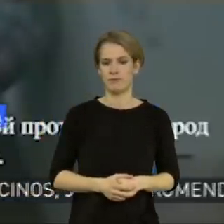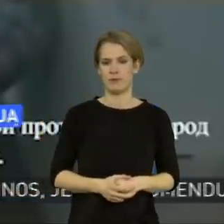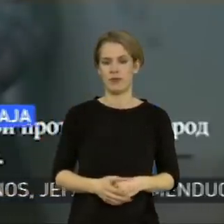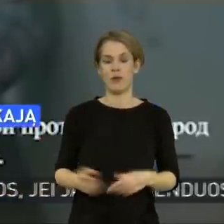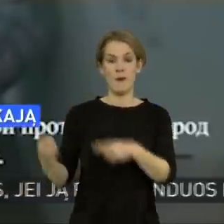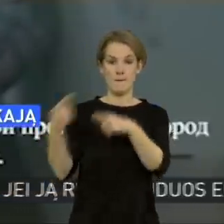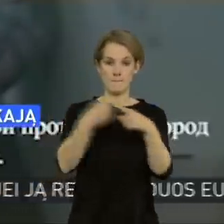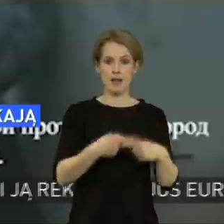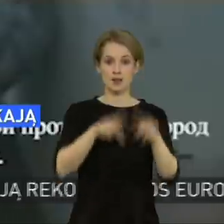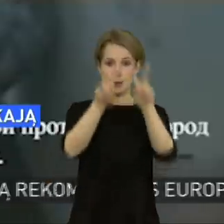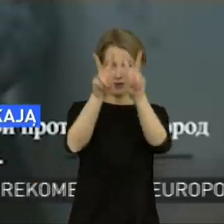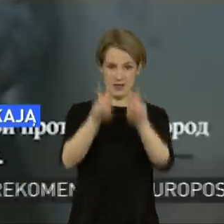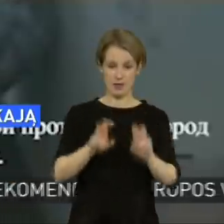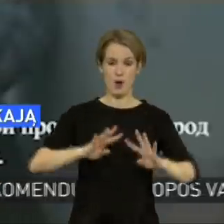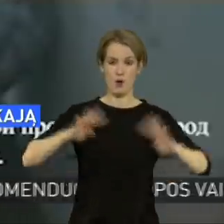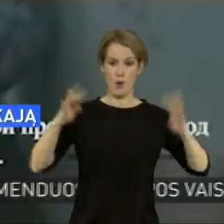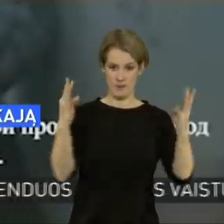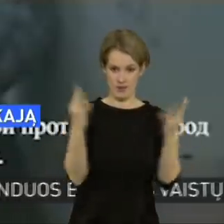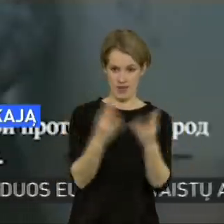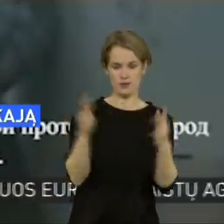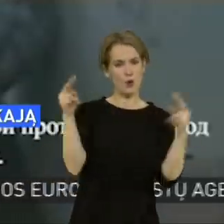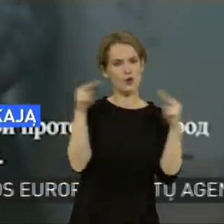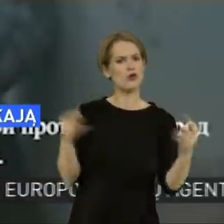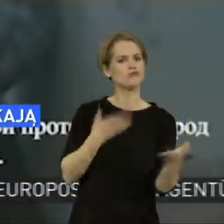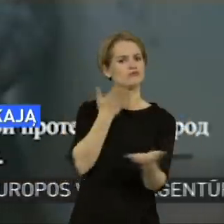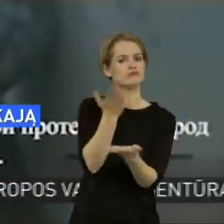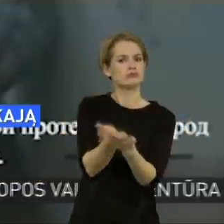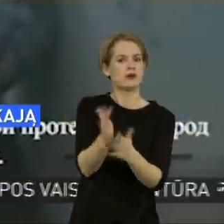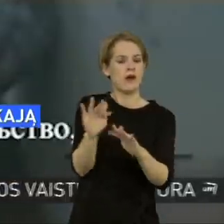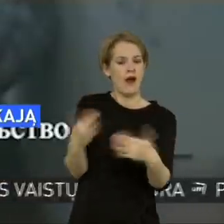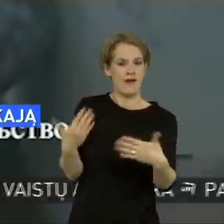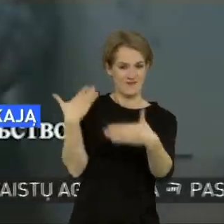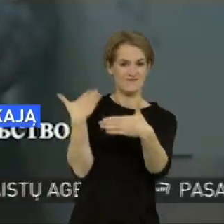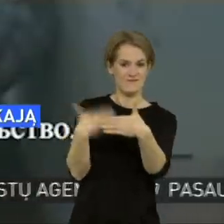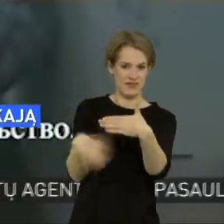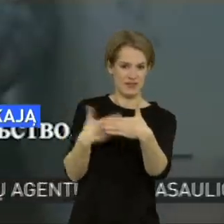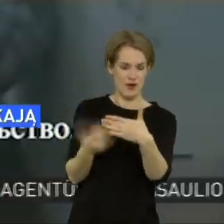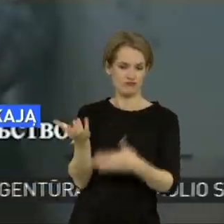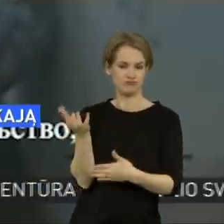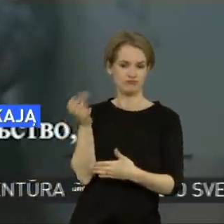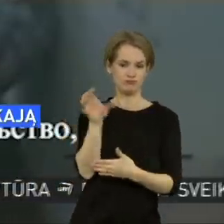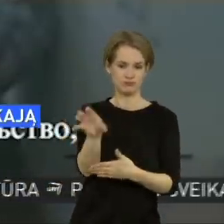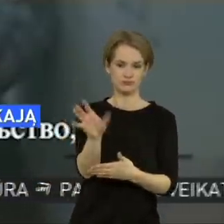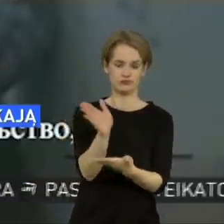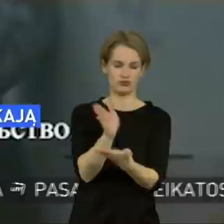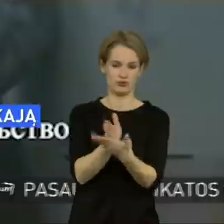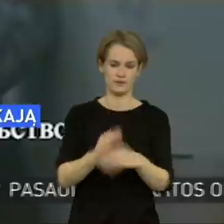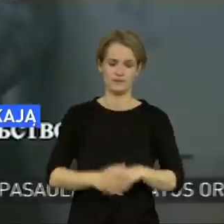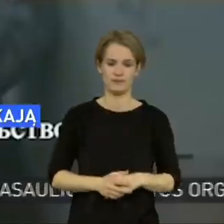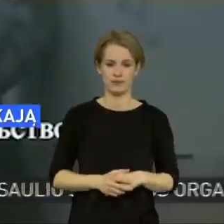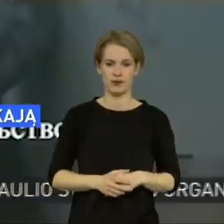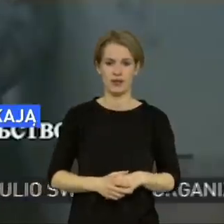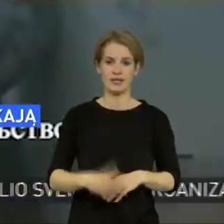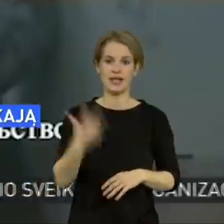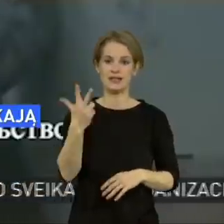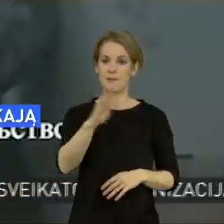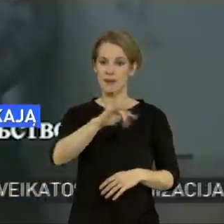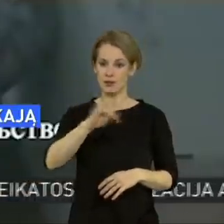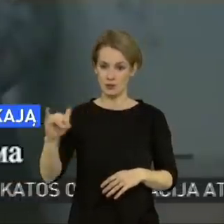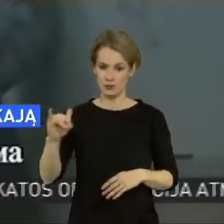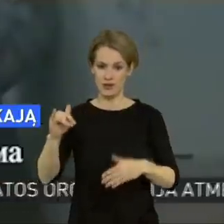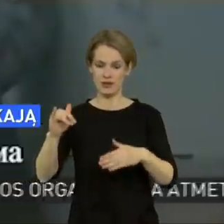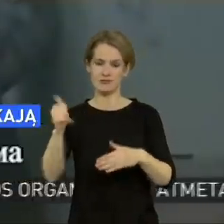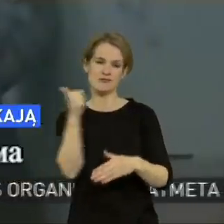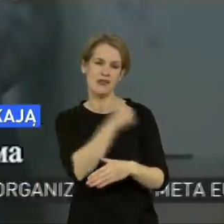Baltarusijos tyrimo komiteto neva įrodymai apie Cichanouskajos ir jos rėmėjų planus perimti valdžią. Daugiau nei 3 minučių sumontuotas